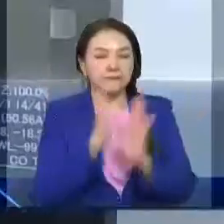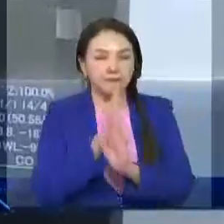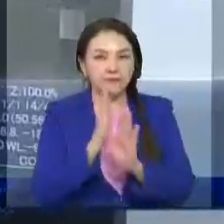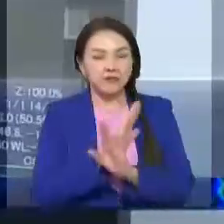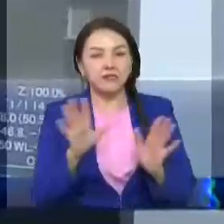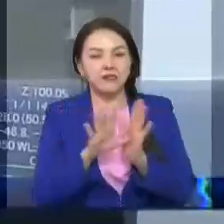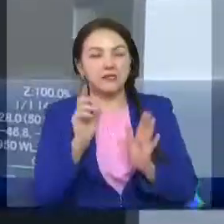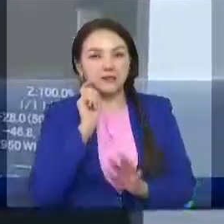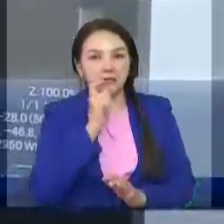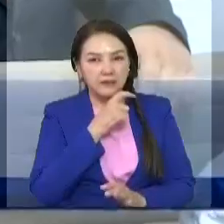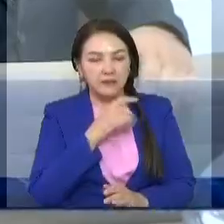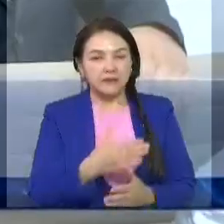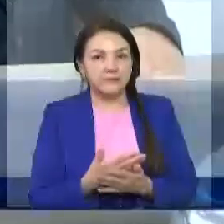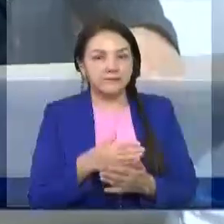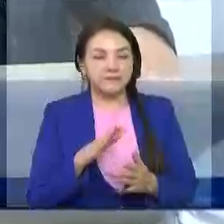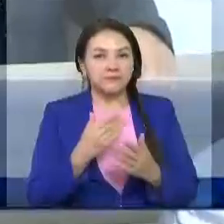и